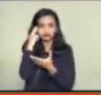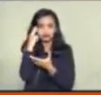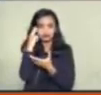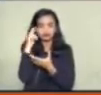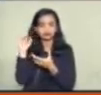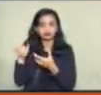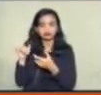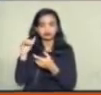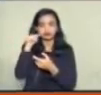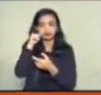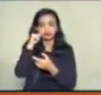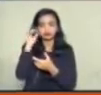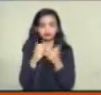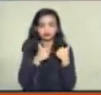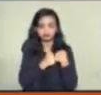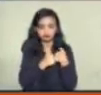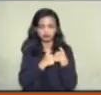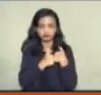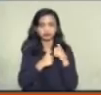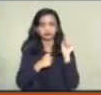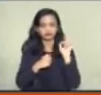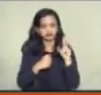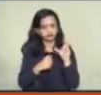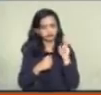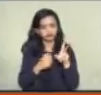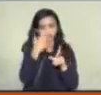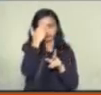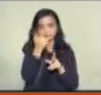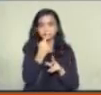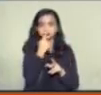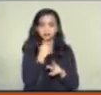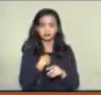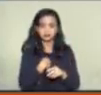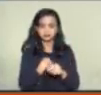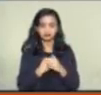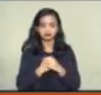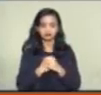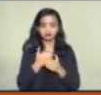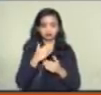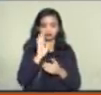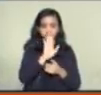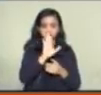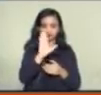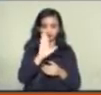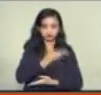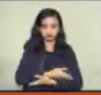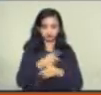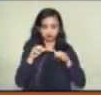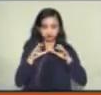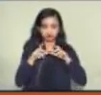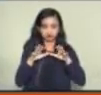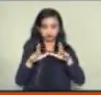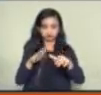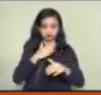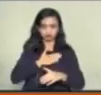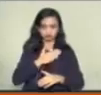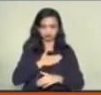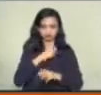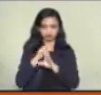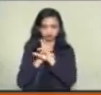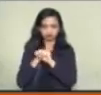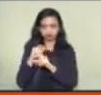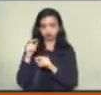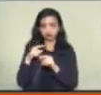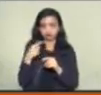niya itong asawa niyang si Justice. Opo. Okay. Kasi sinabi po niya na, ba't yung asawa mo, nilalandi niya yung boyfriend ko, sabi niya. Hindi po